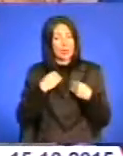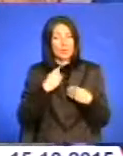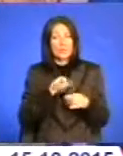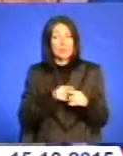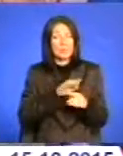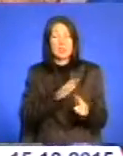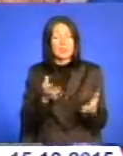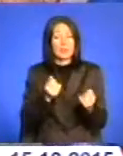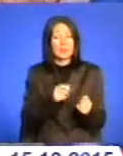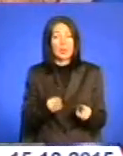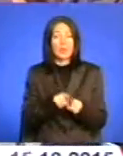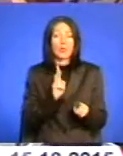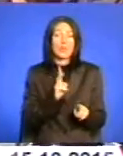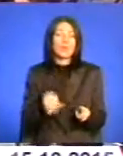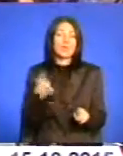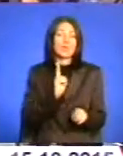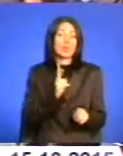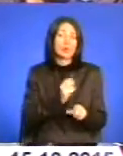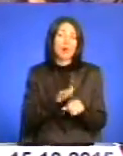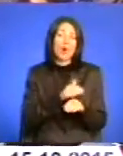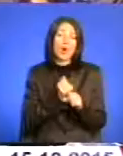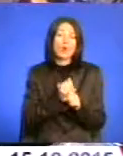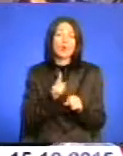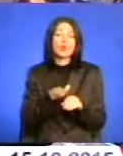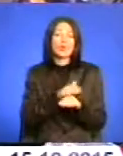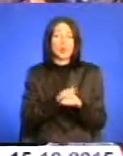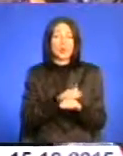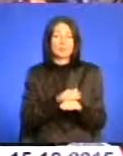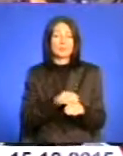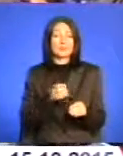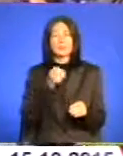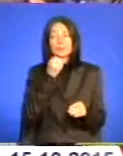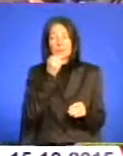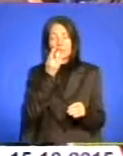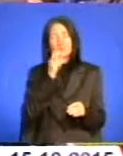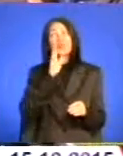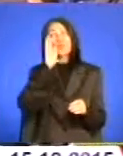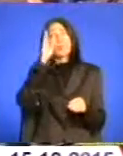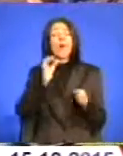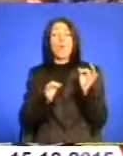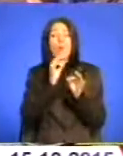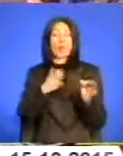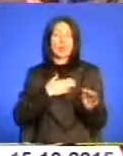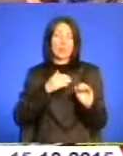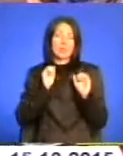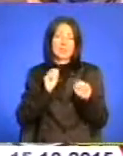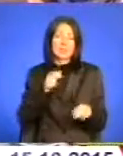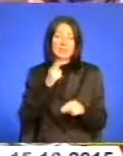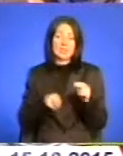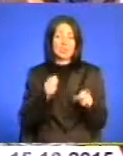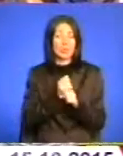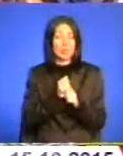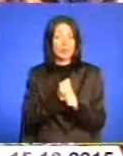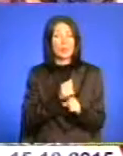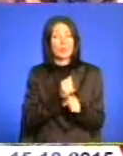як кожен, хто робить щось добре. Слава Богу, що Бог нам дав погоду, ми змогли швидко закінчити роботи. Зробили не тільки площу перед церквою, але й тротуар,